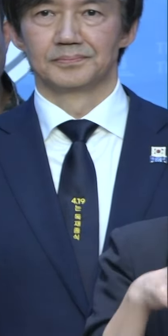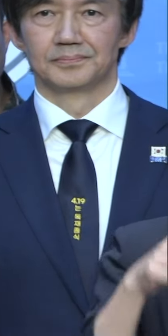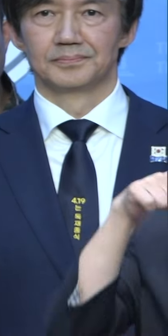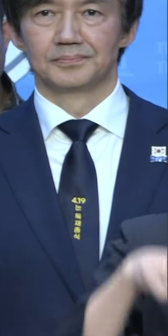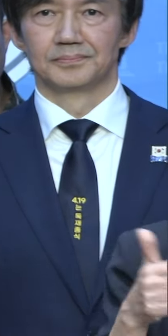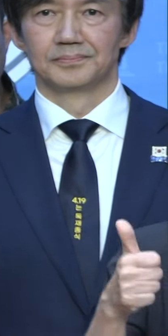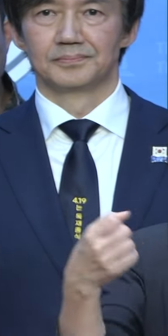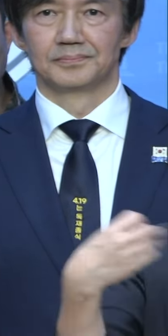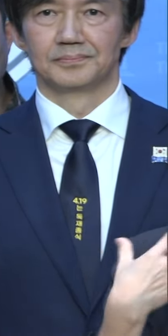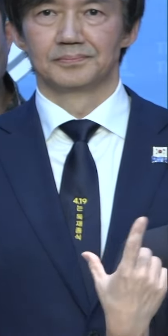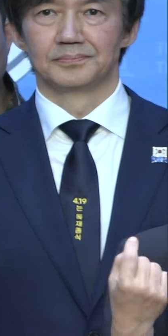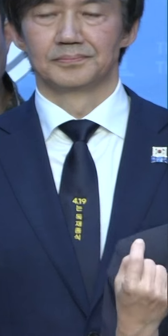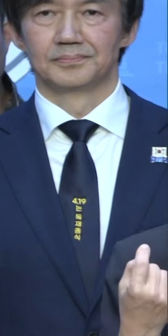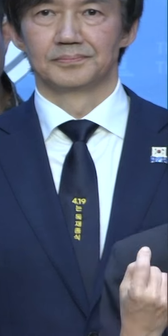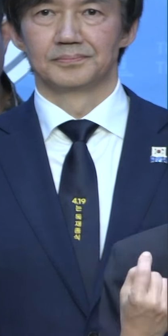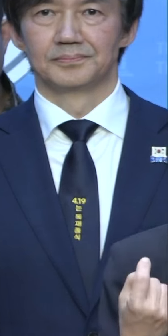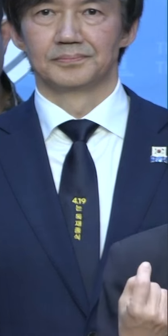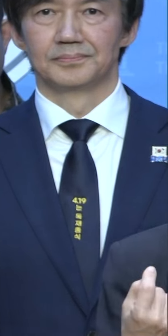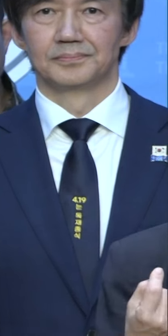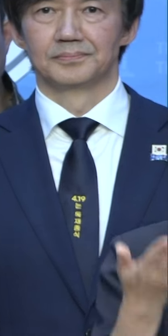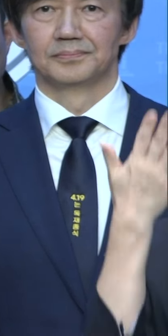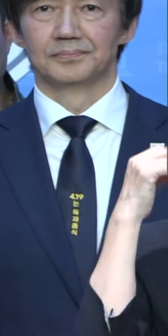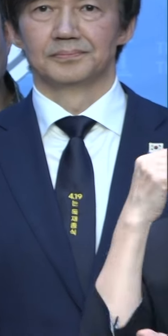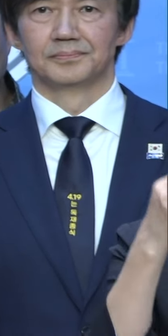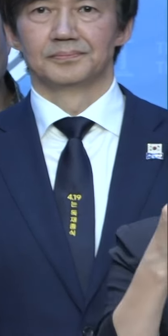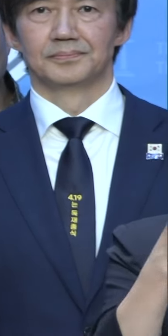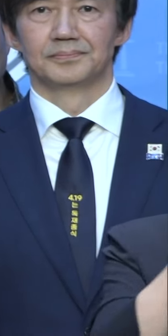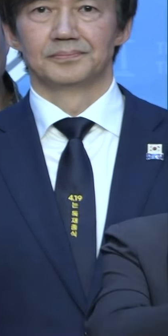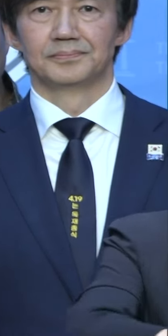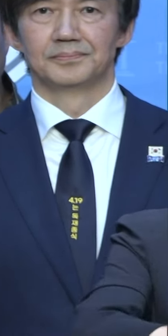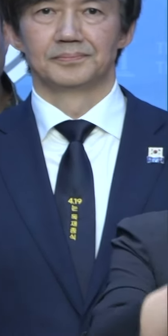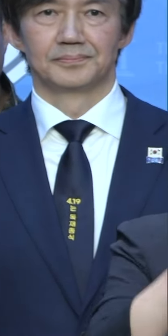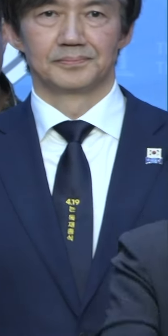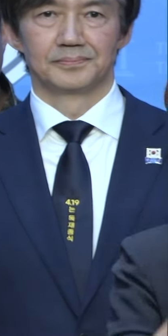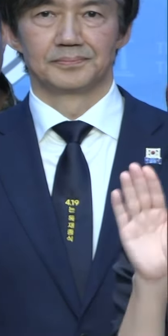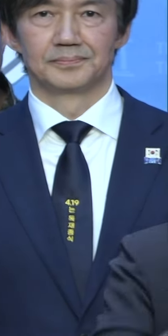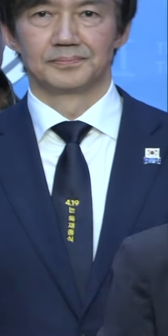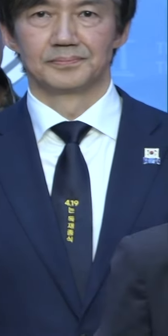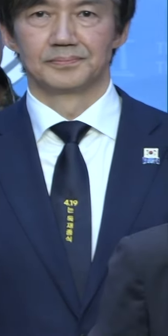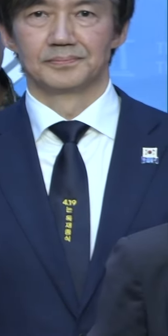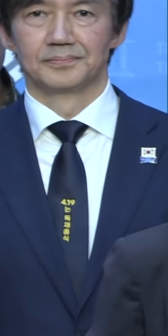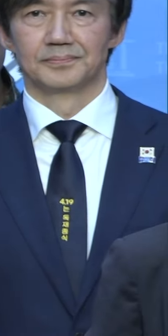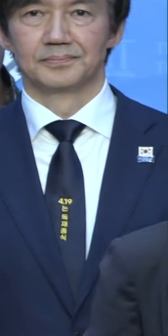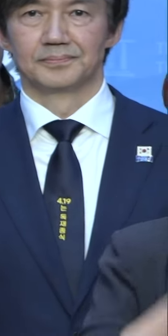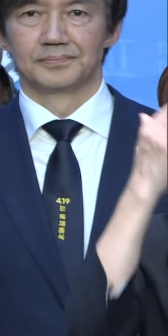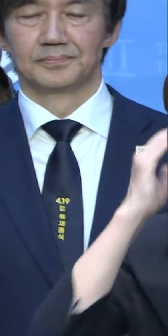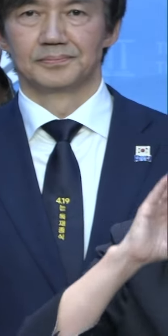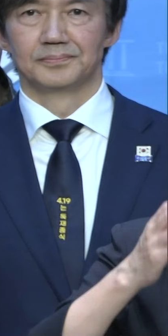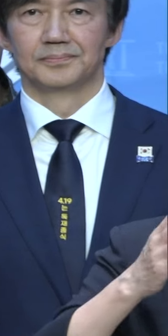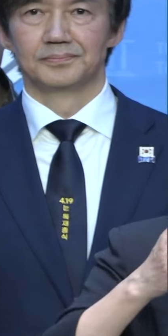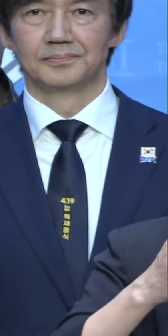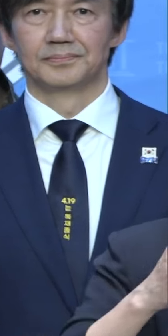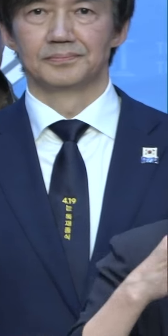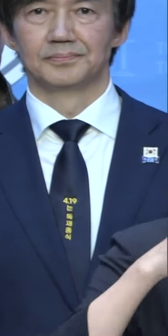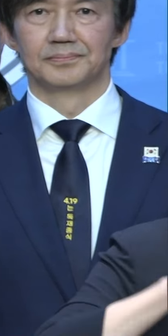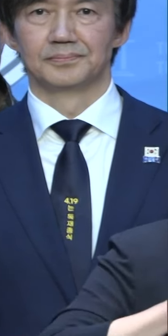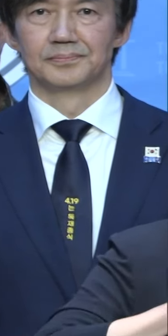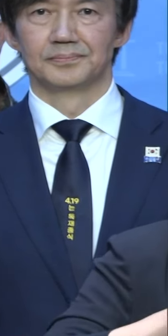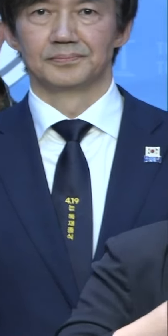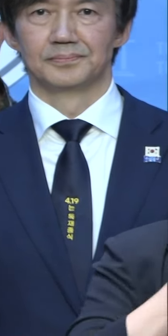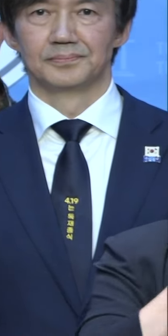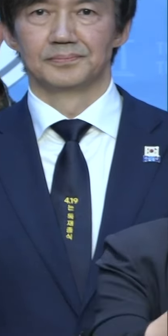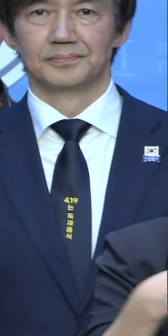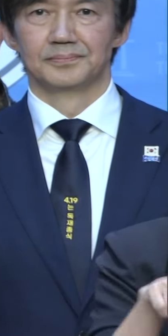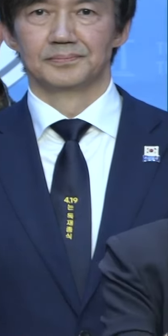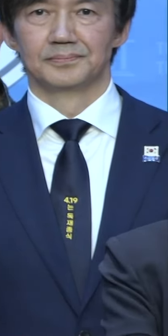대표께서도 말씀하셨지만 보수의 문제도 진보의 문제도 아닌 것입니다 말 그대로 대한민국의 안보를 걱정하고